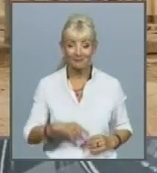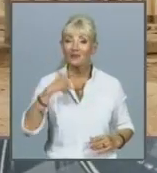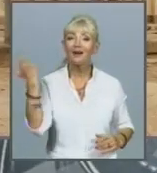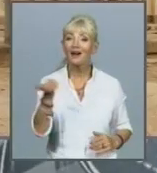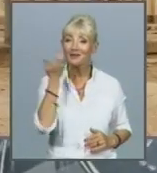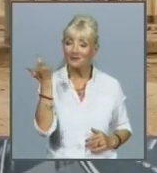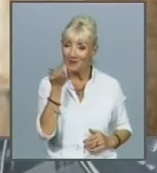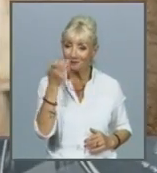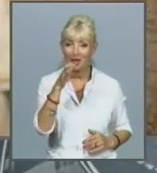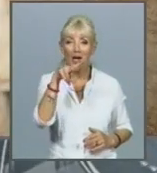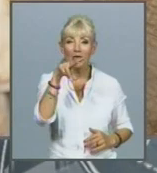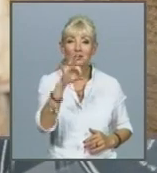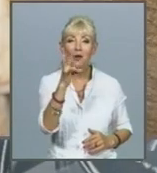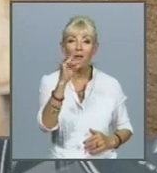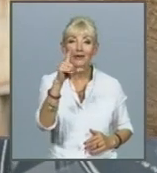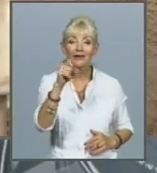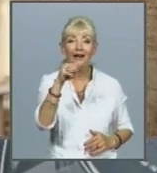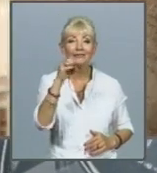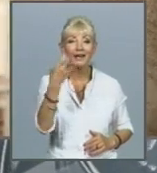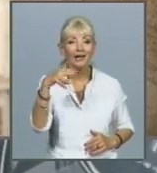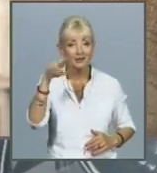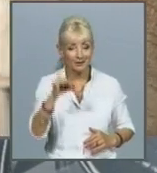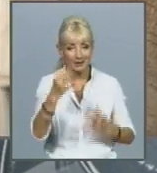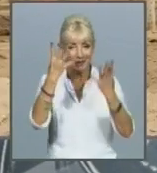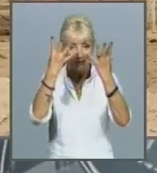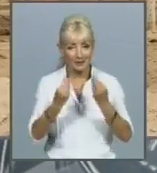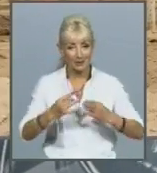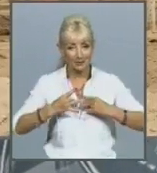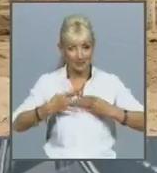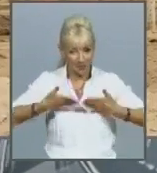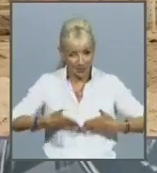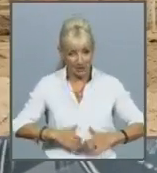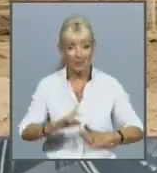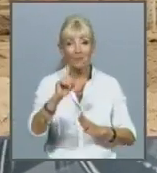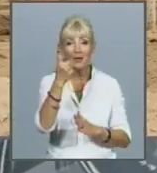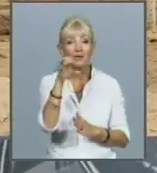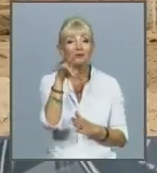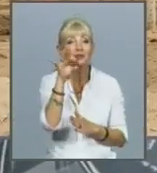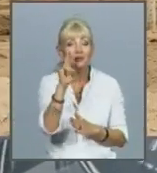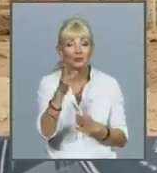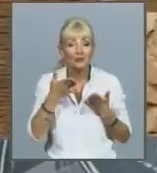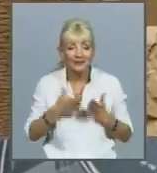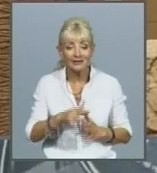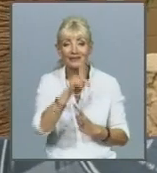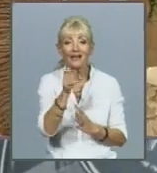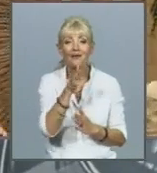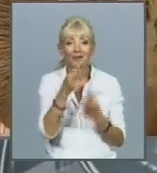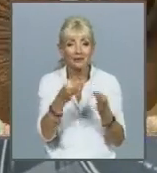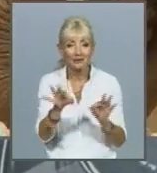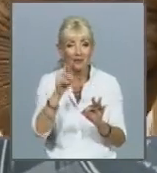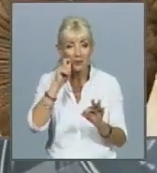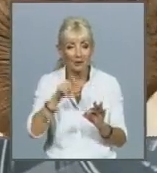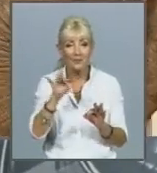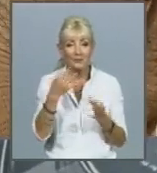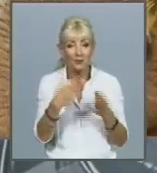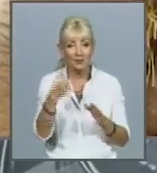Харків'янка Слониха Тенді відсвяткувала свій день народження. Це перший слон, який народився за часи незалежної України. І вже пару